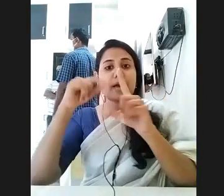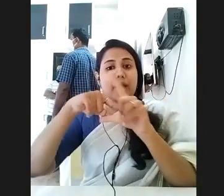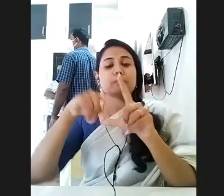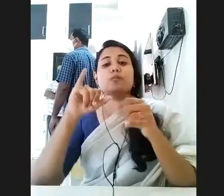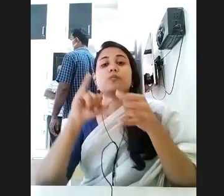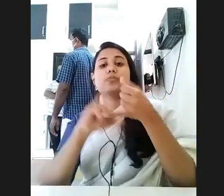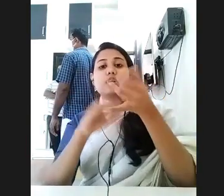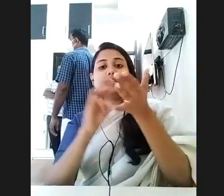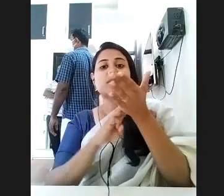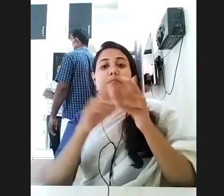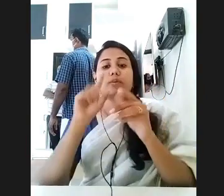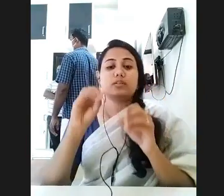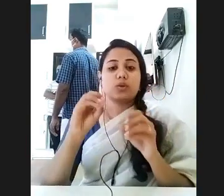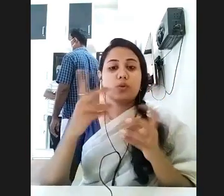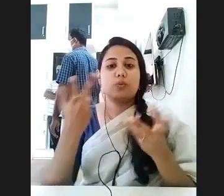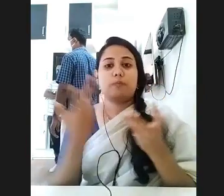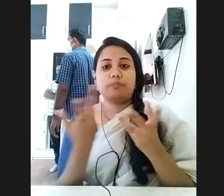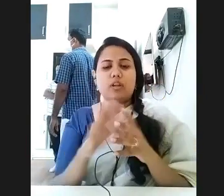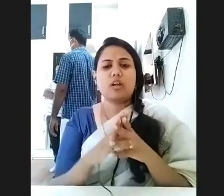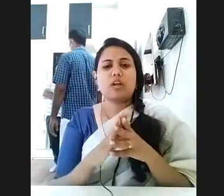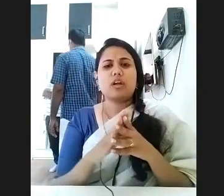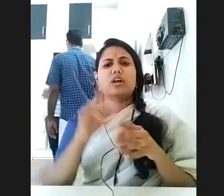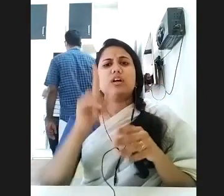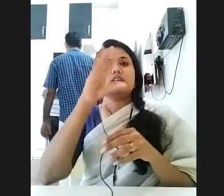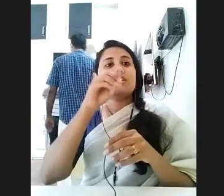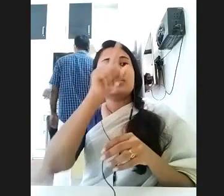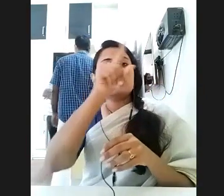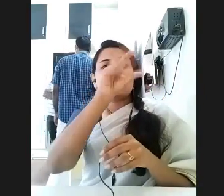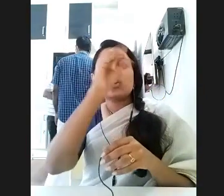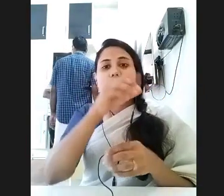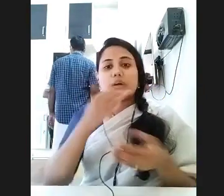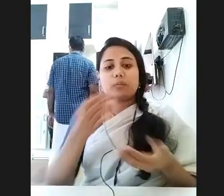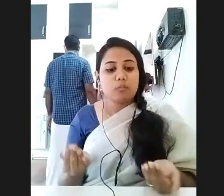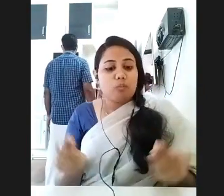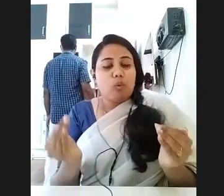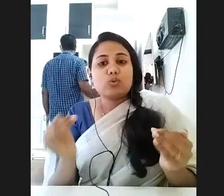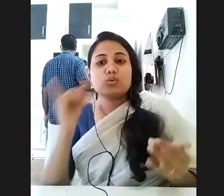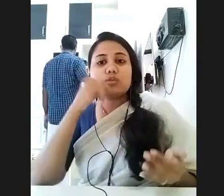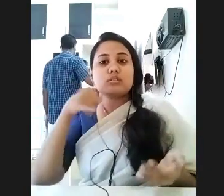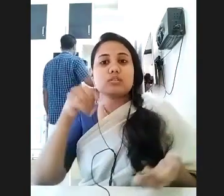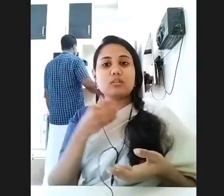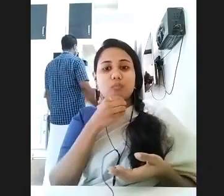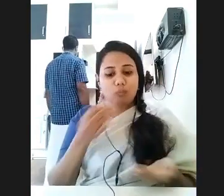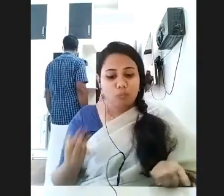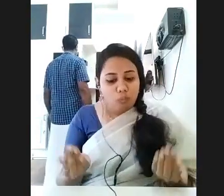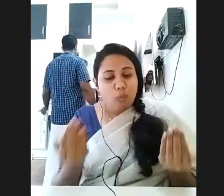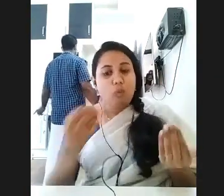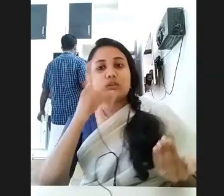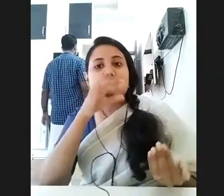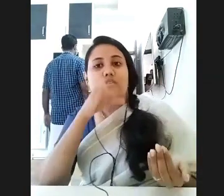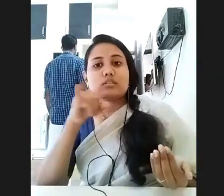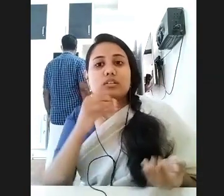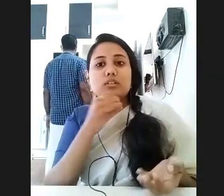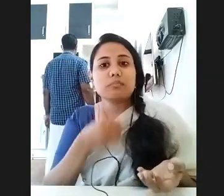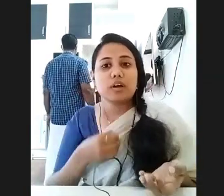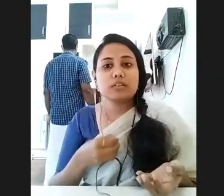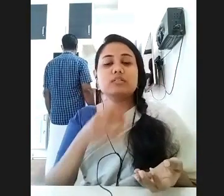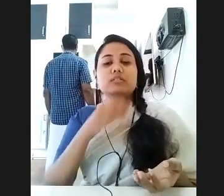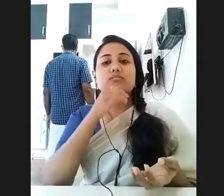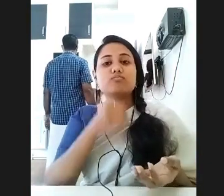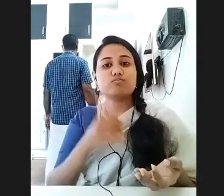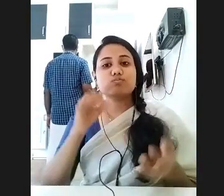കുട്ടികളുടെ പ്രസന്റേഷൻ യൂഷ്വലി വിത്തിൻ 6 months, അതായത് ജനിച്ച് 6 മാസത്തിൻ്റെ ഉള്ളിൽ തന്നെ ഈ കുട്ടികൾക്ക് സിംറ്റംസ് സ്റ്റാർട്ട്